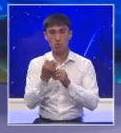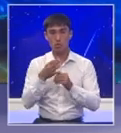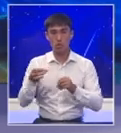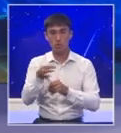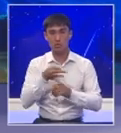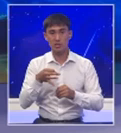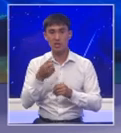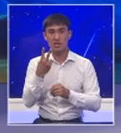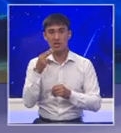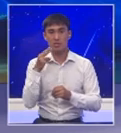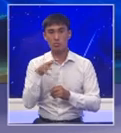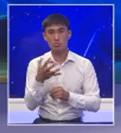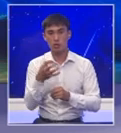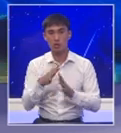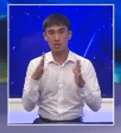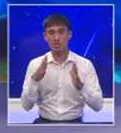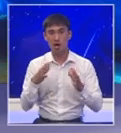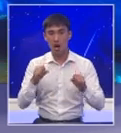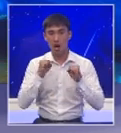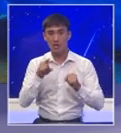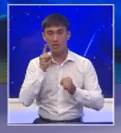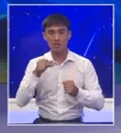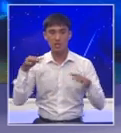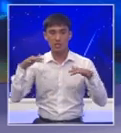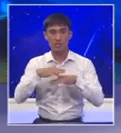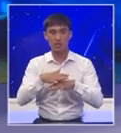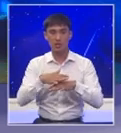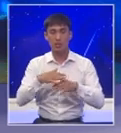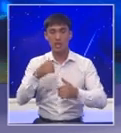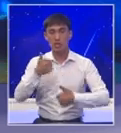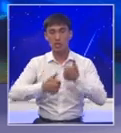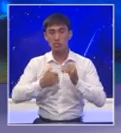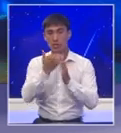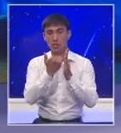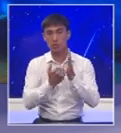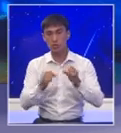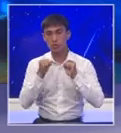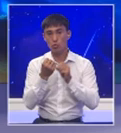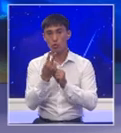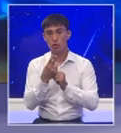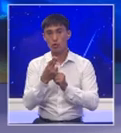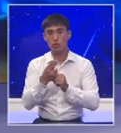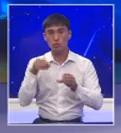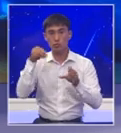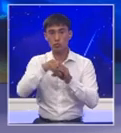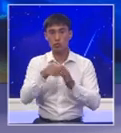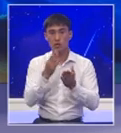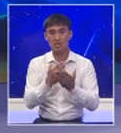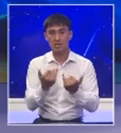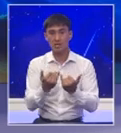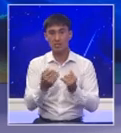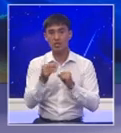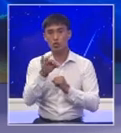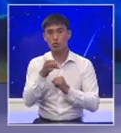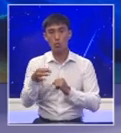14 облысынан 2,5 мыңнан аса жас атлеттер жиналды. Жарыс бағдарламасына спорттың 12 түрі кірген. Қазірдің